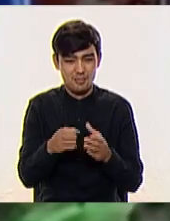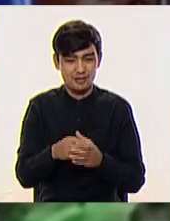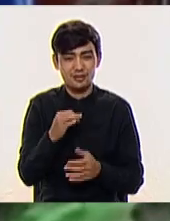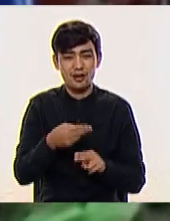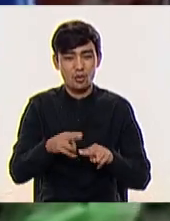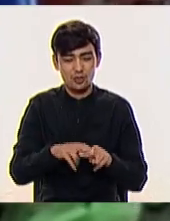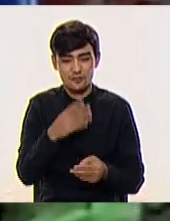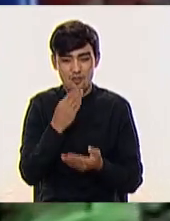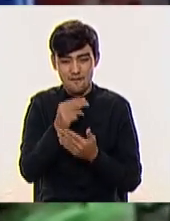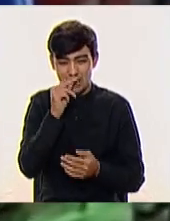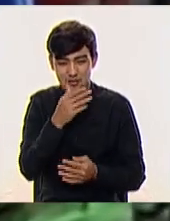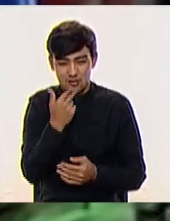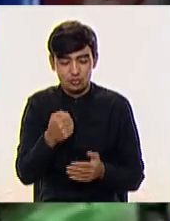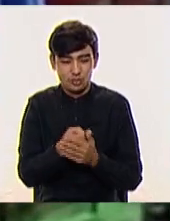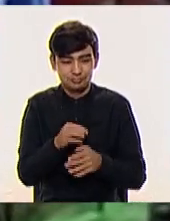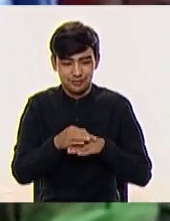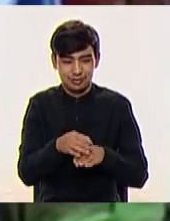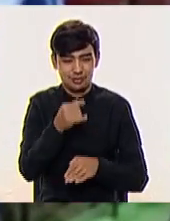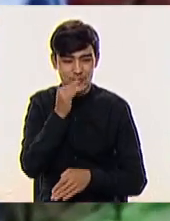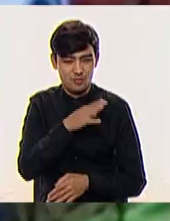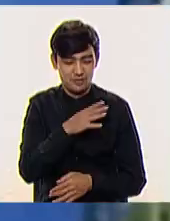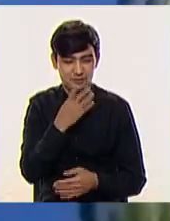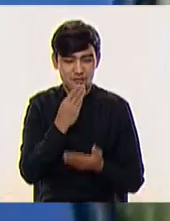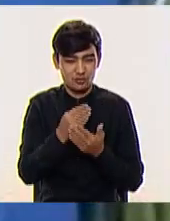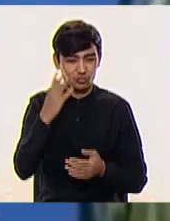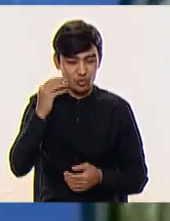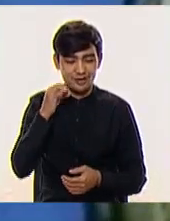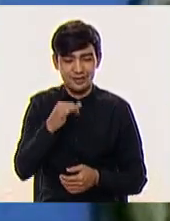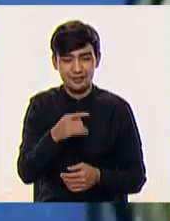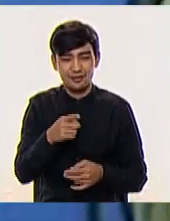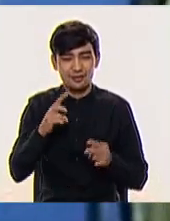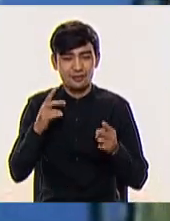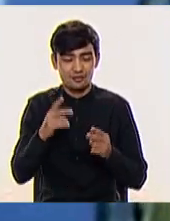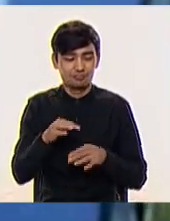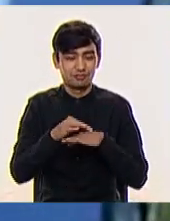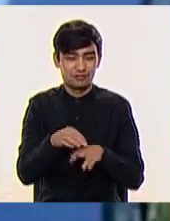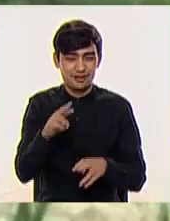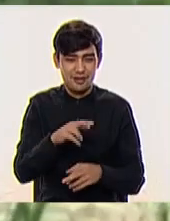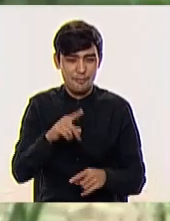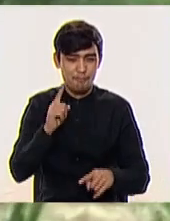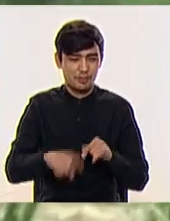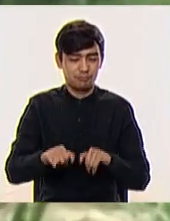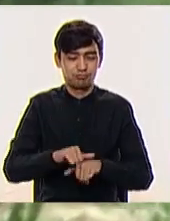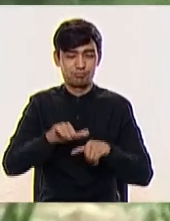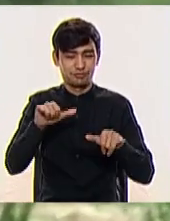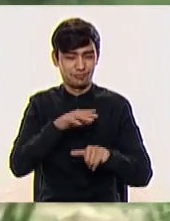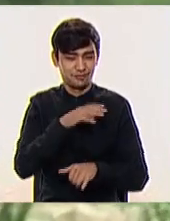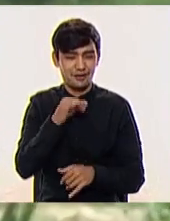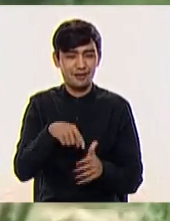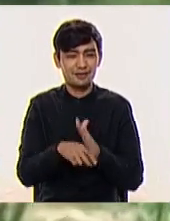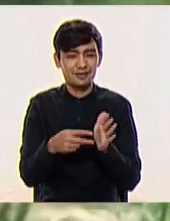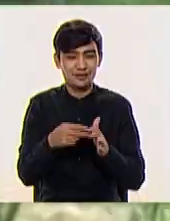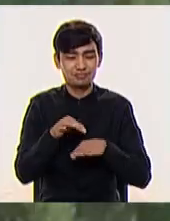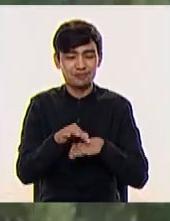которые не по своей вине сорвали сроки доставки. Кстати, в результате этого инцидента стоимость перевозок в мире резко возросла. Так, цена